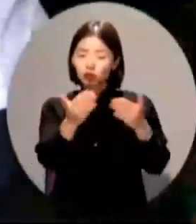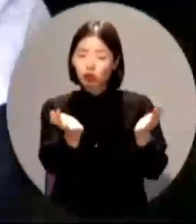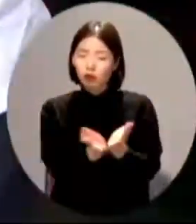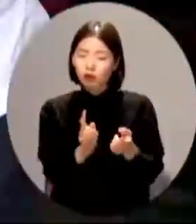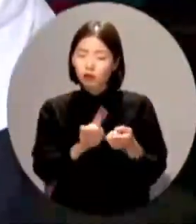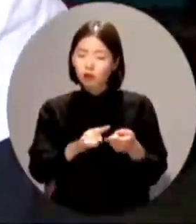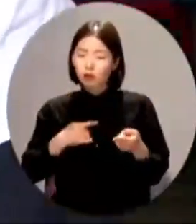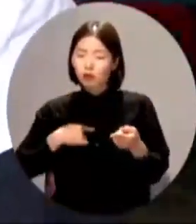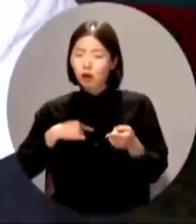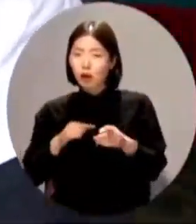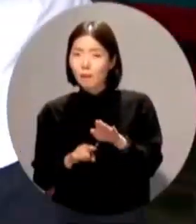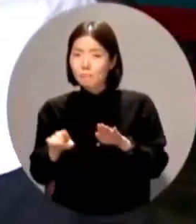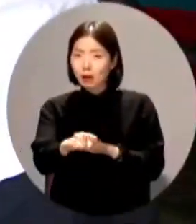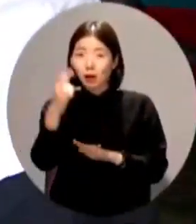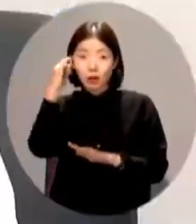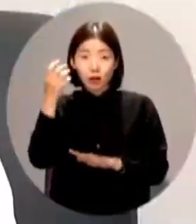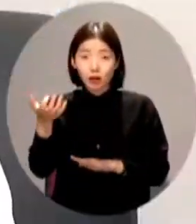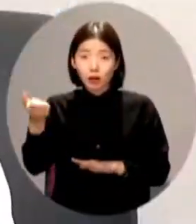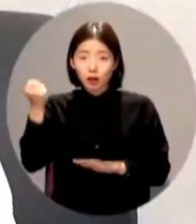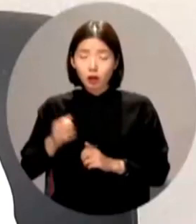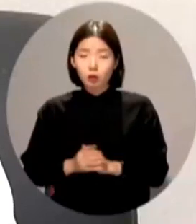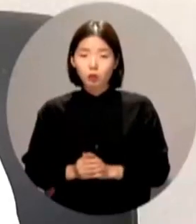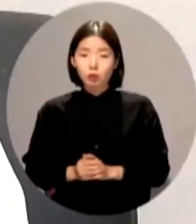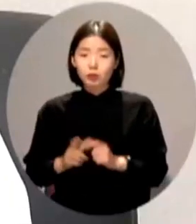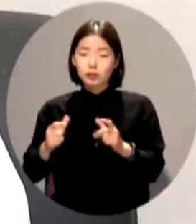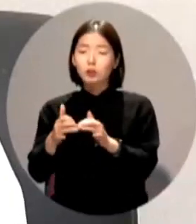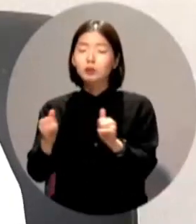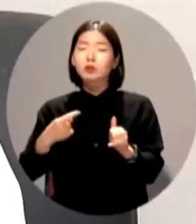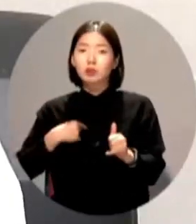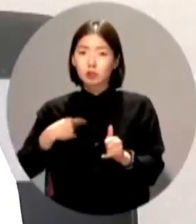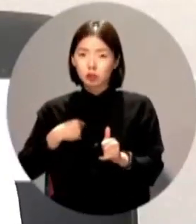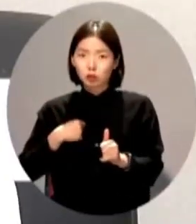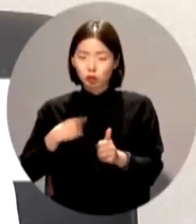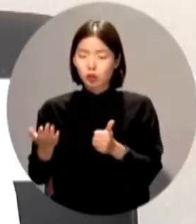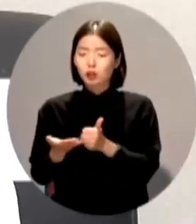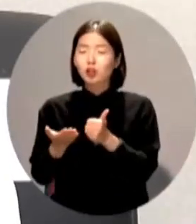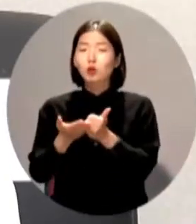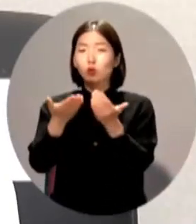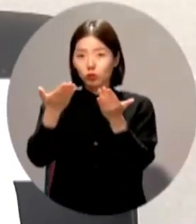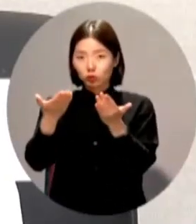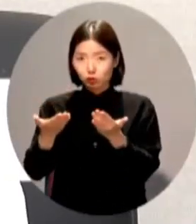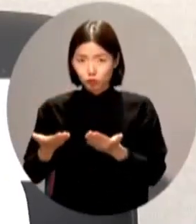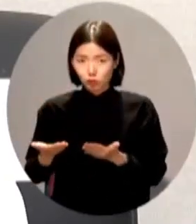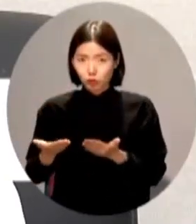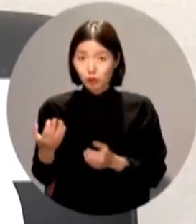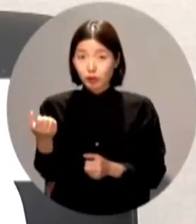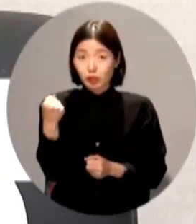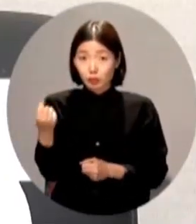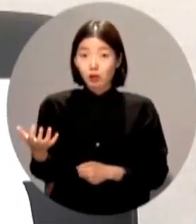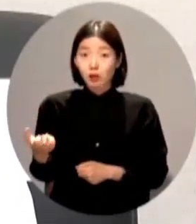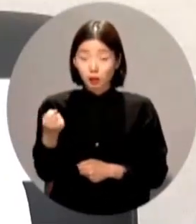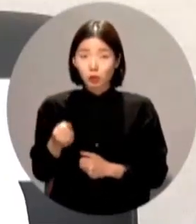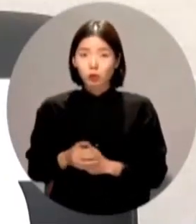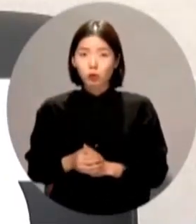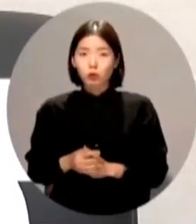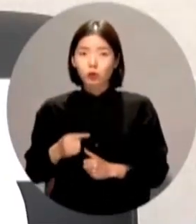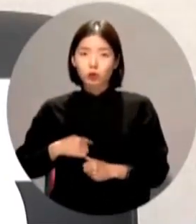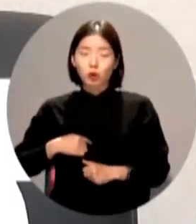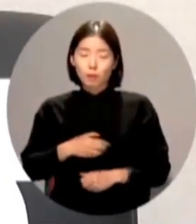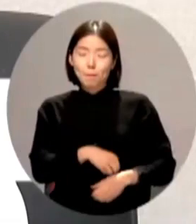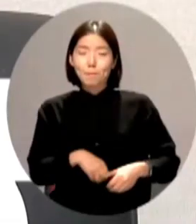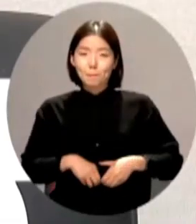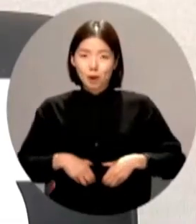뒤집게 따는 가구 이고 우리 국민들이 저를 튀어 와 주셨던 그런 힘을 바탕으로 당당히